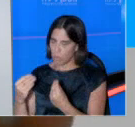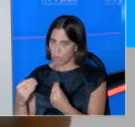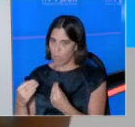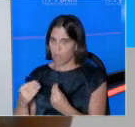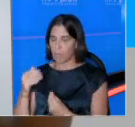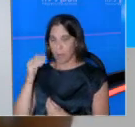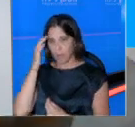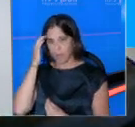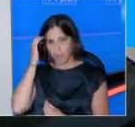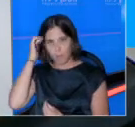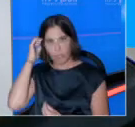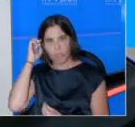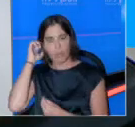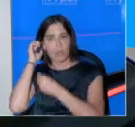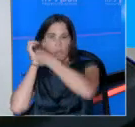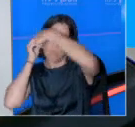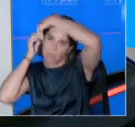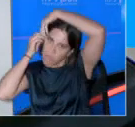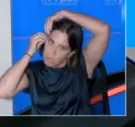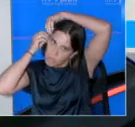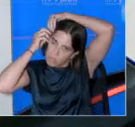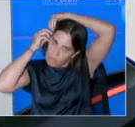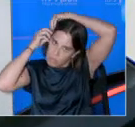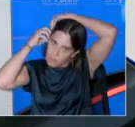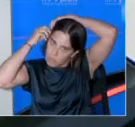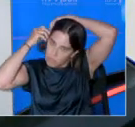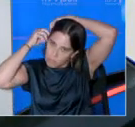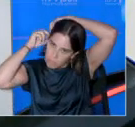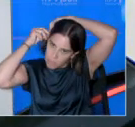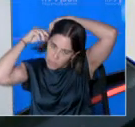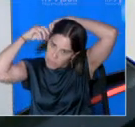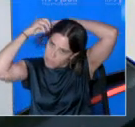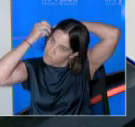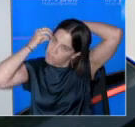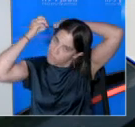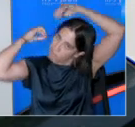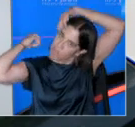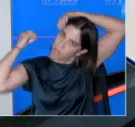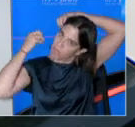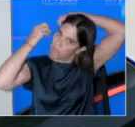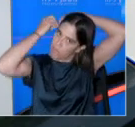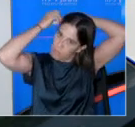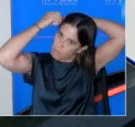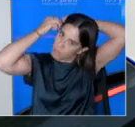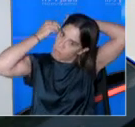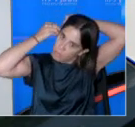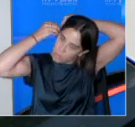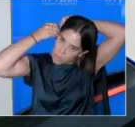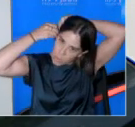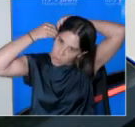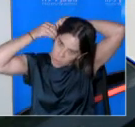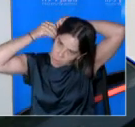ג'אבר. הנה רגע, ראש הממשלה, מר בנימין נתניהו, הנה ההכרזה, כולנו איתו.